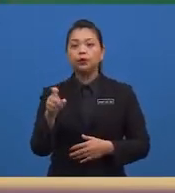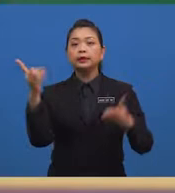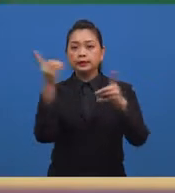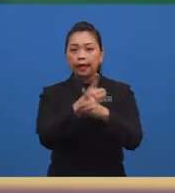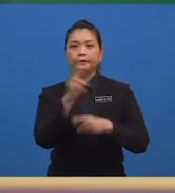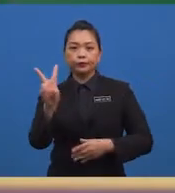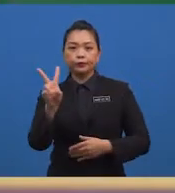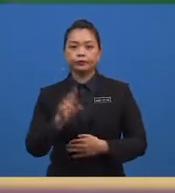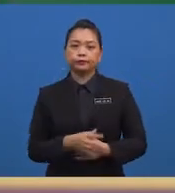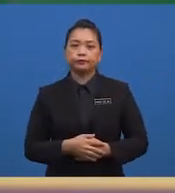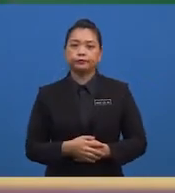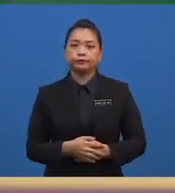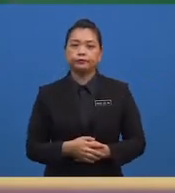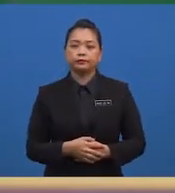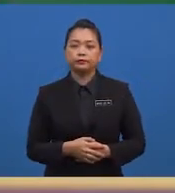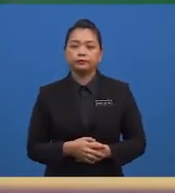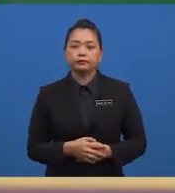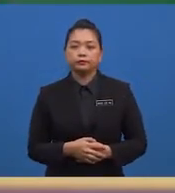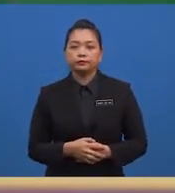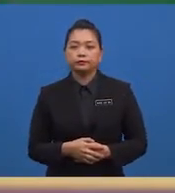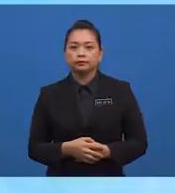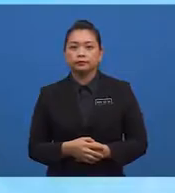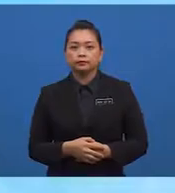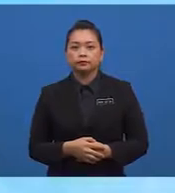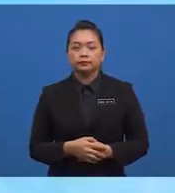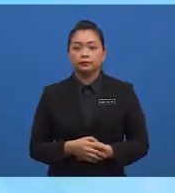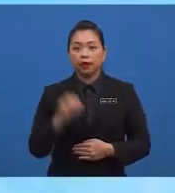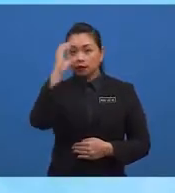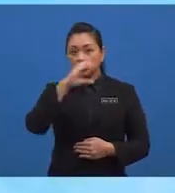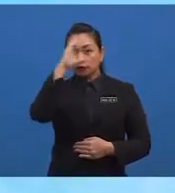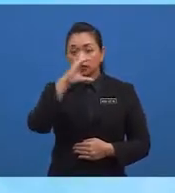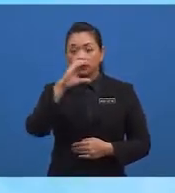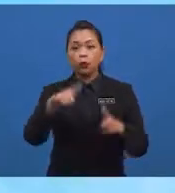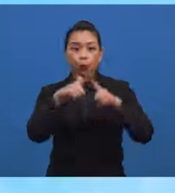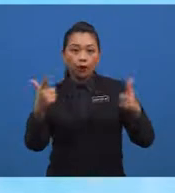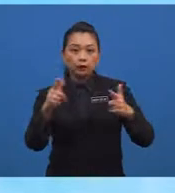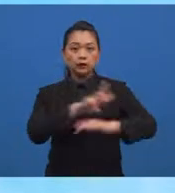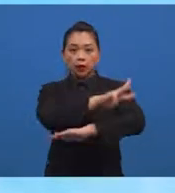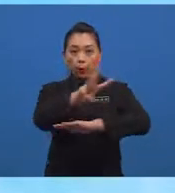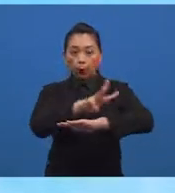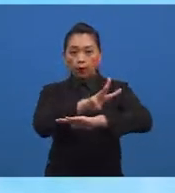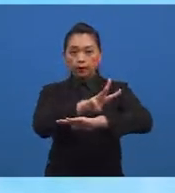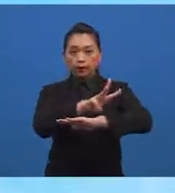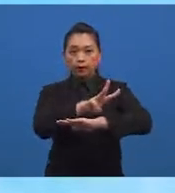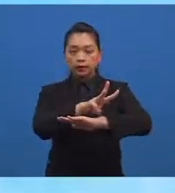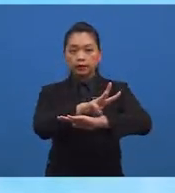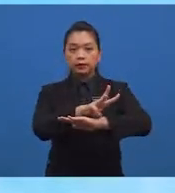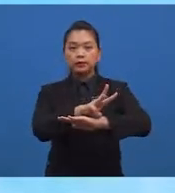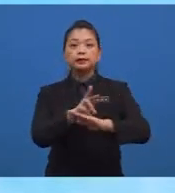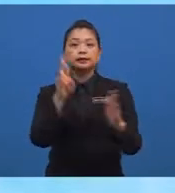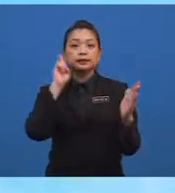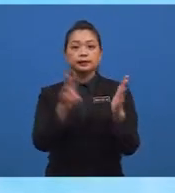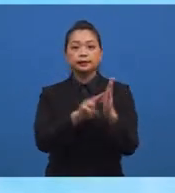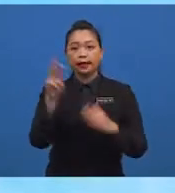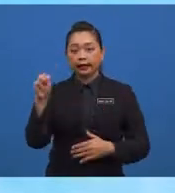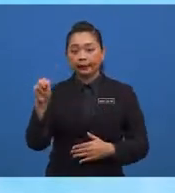dua. Langkah kedua, cari luas kawasan belorek bagi rajah M, iaitu